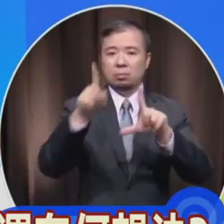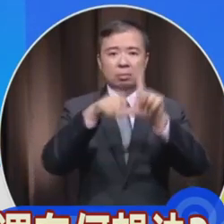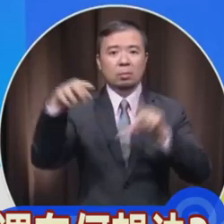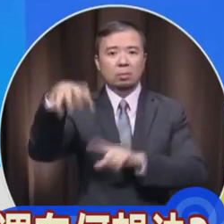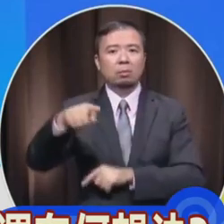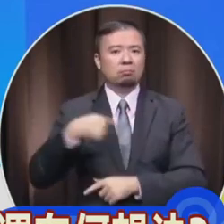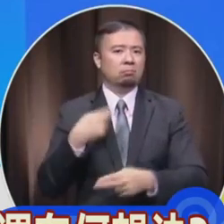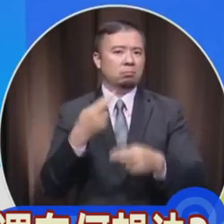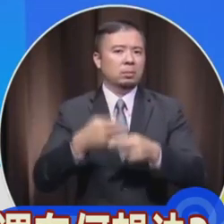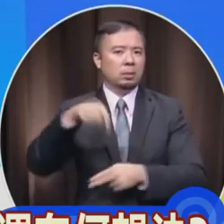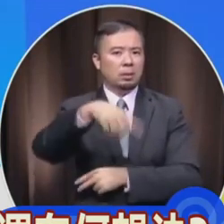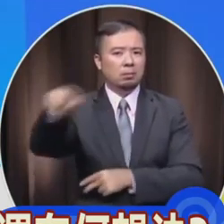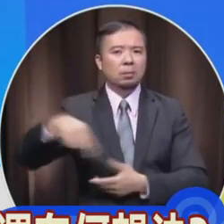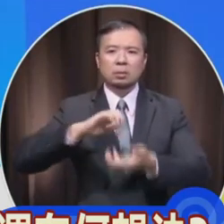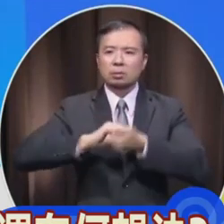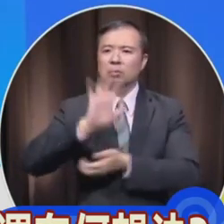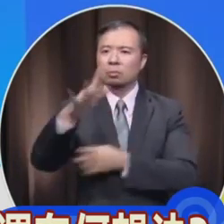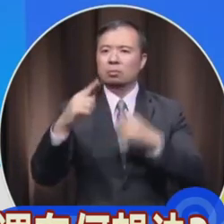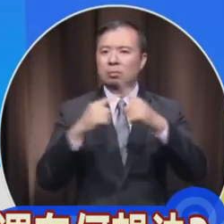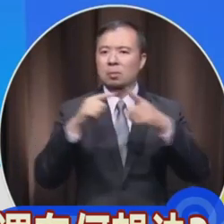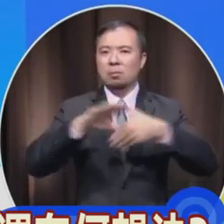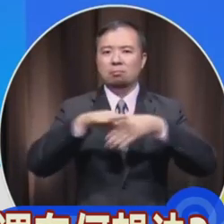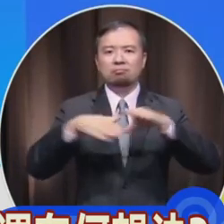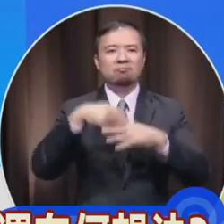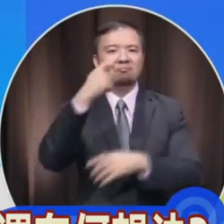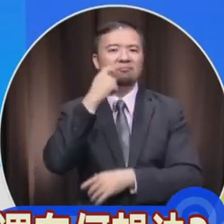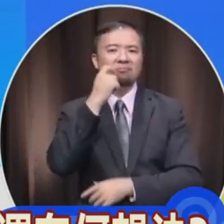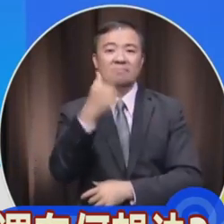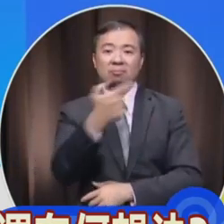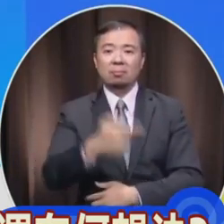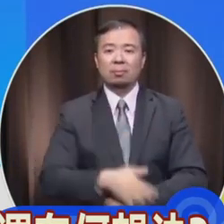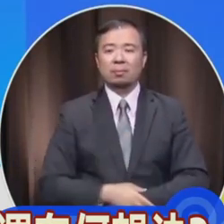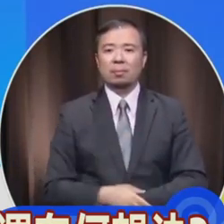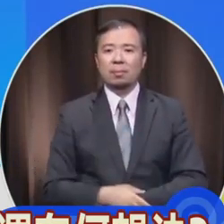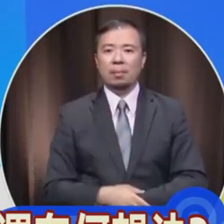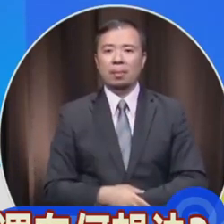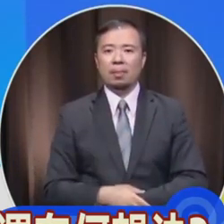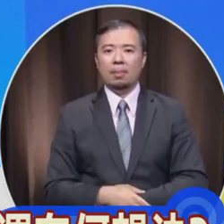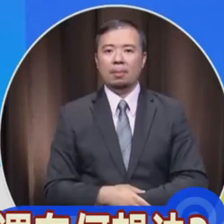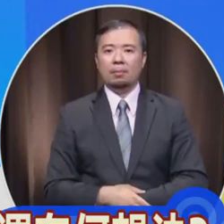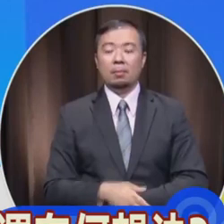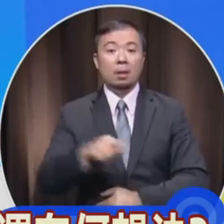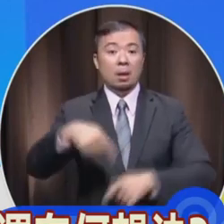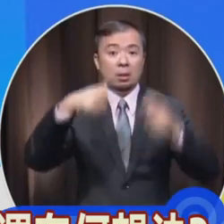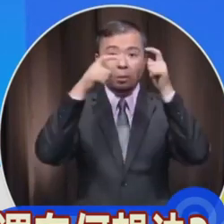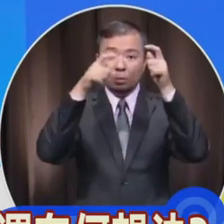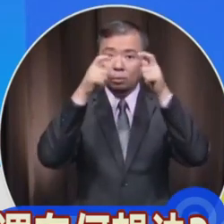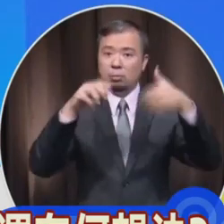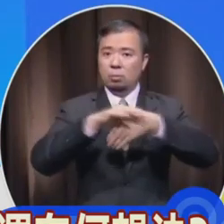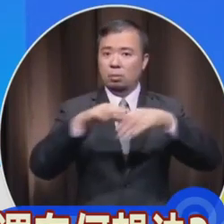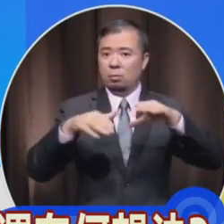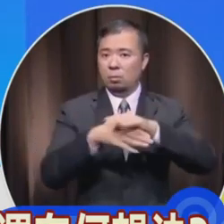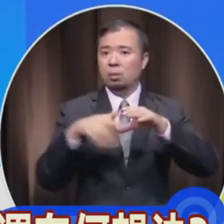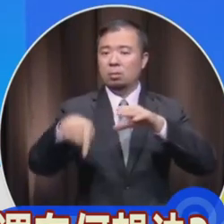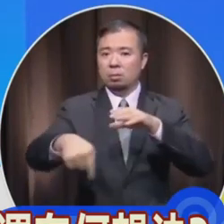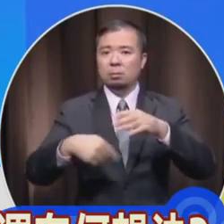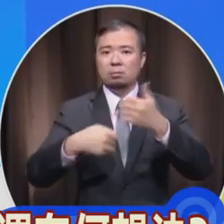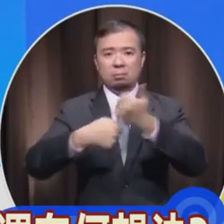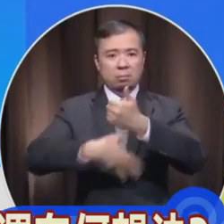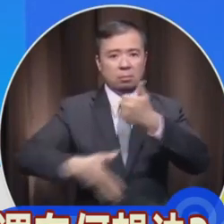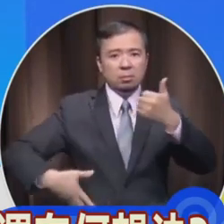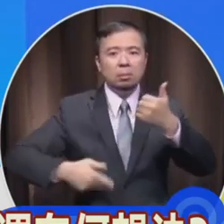的人，我的界定是如此。魏武营怎么经营，高雄文化事业将来怎么发展，这当然要